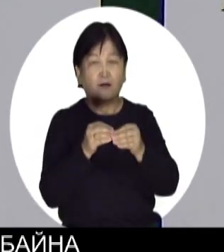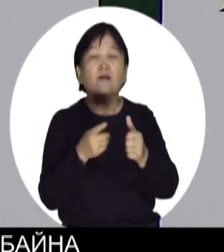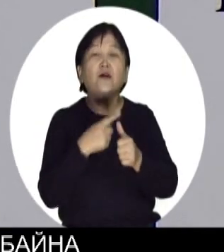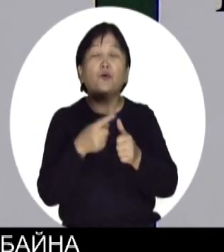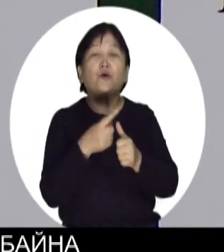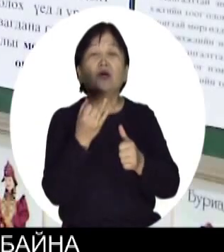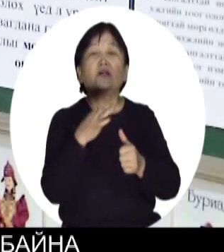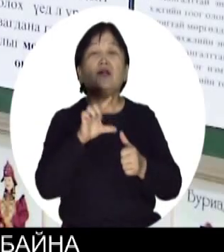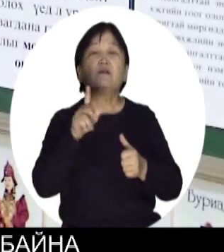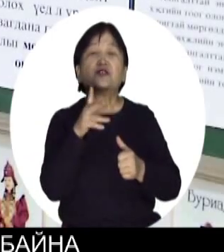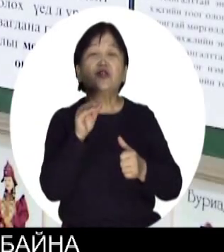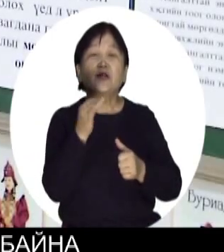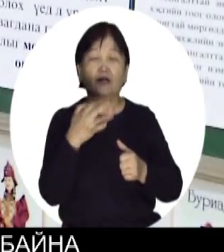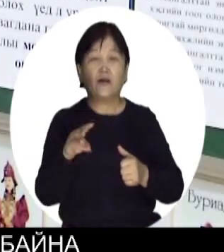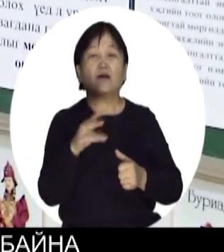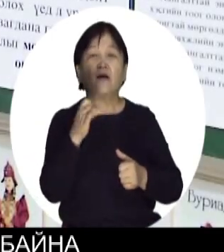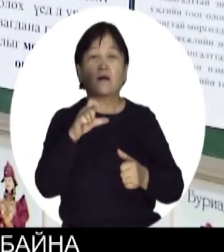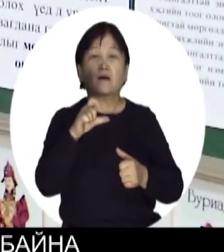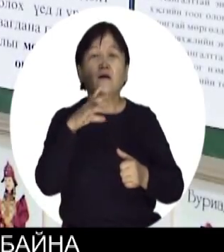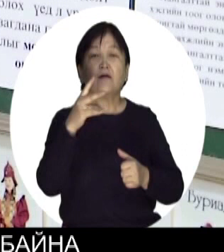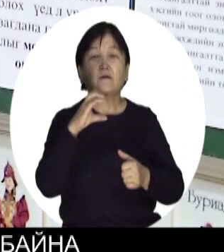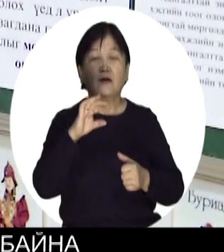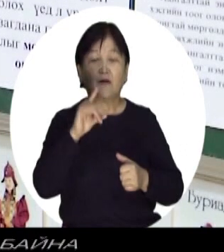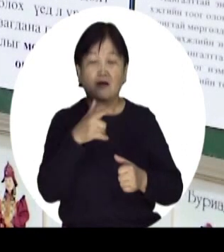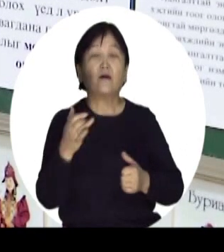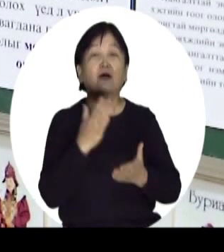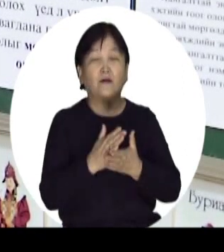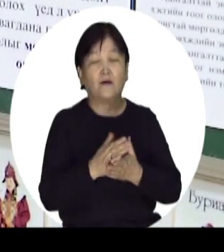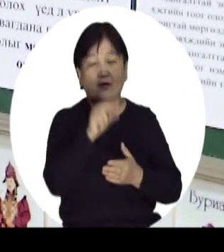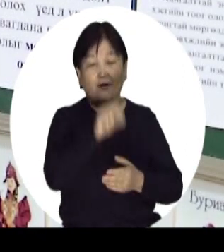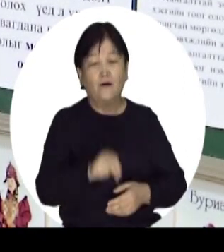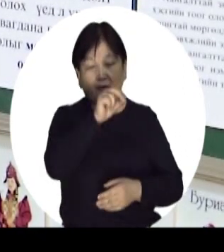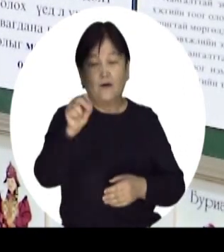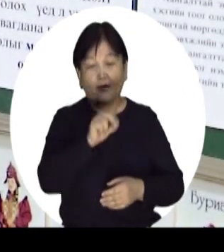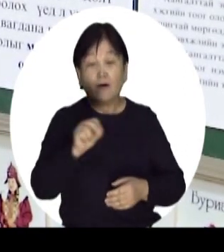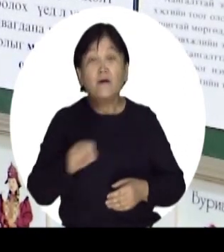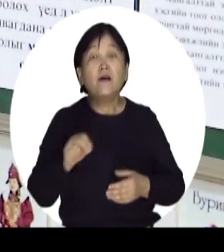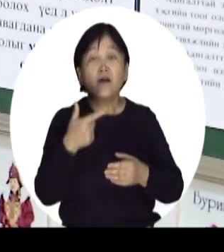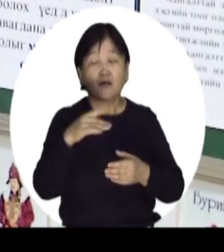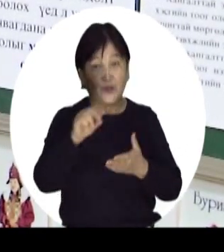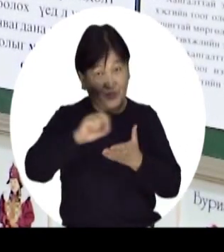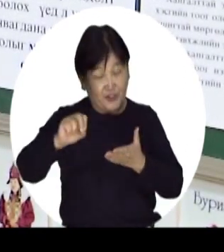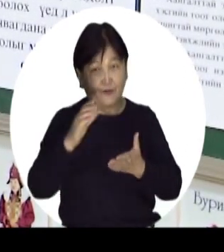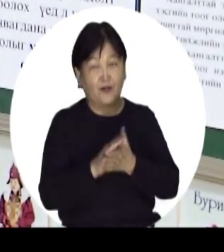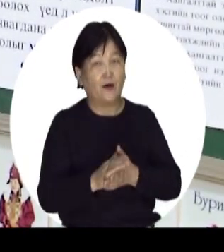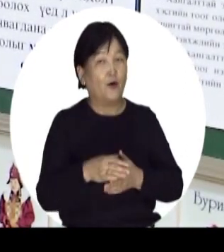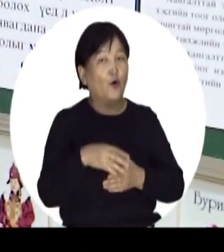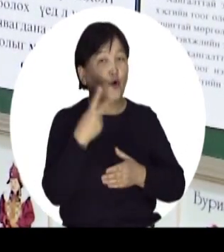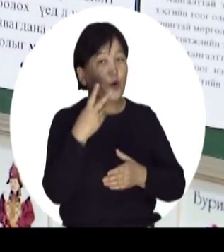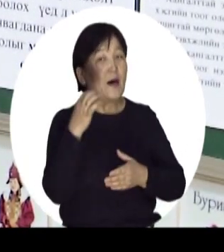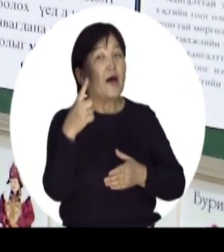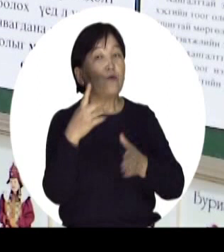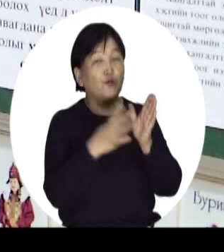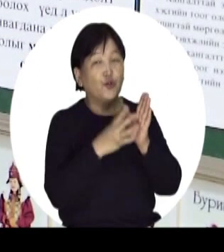итгэвчлийн энерги гэж нэрлэдэг. За итгэвчлийн энергийг эсэлтийн ерөнхий шалгалтын жишээн дээр авч үзвэл за 2019 онд 1200